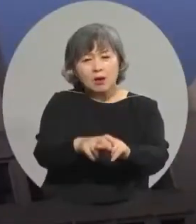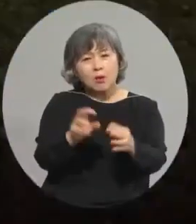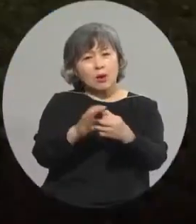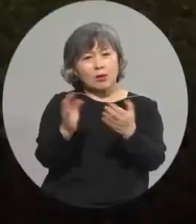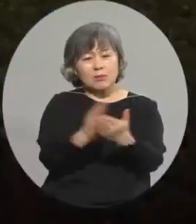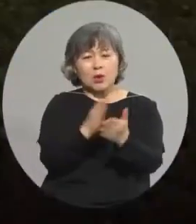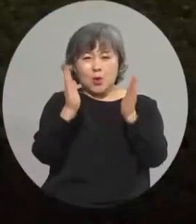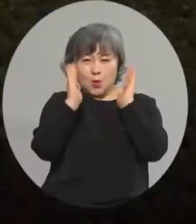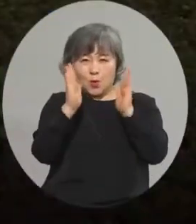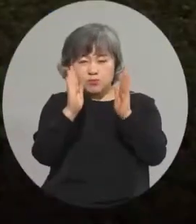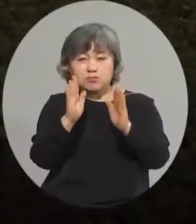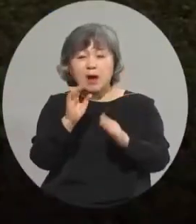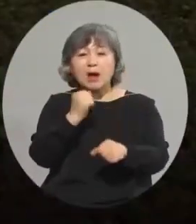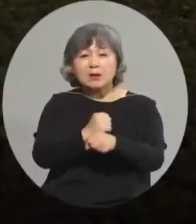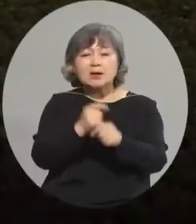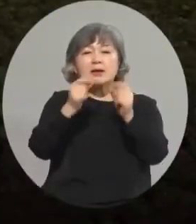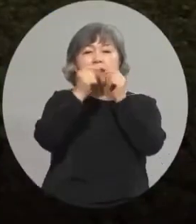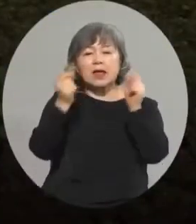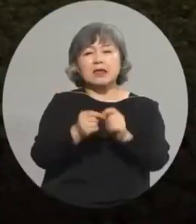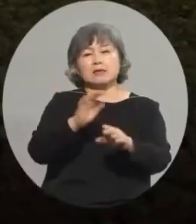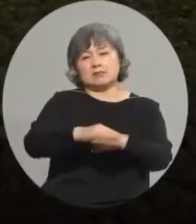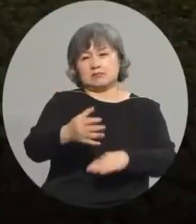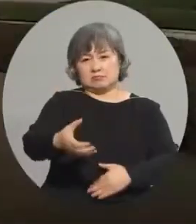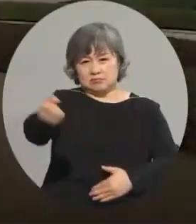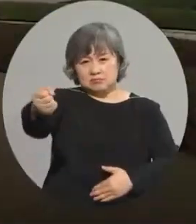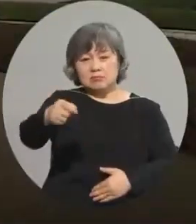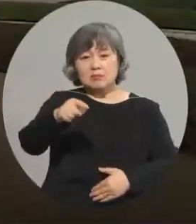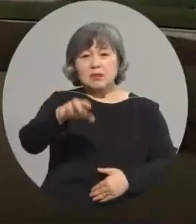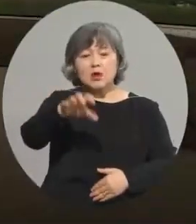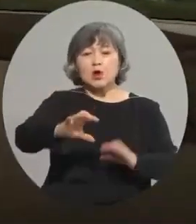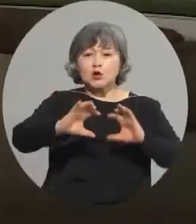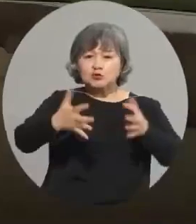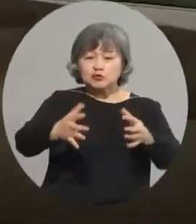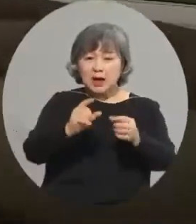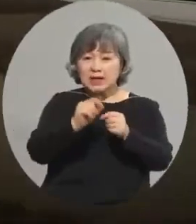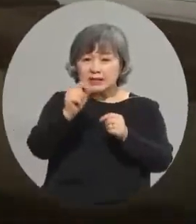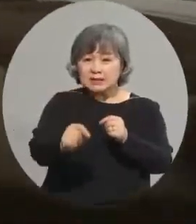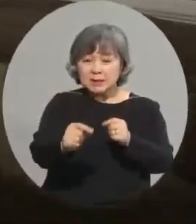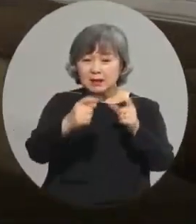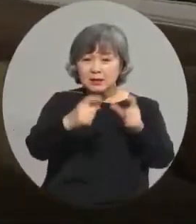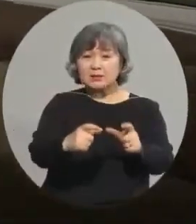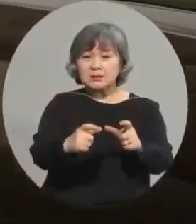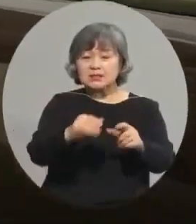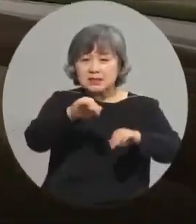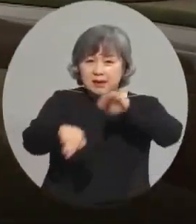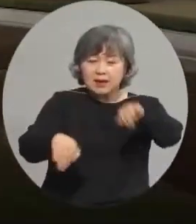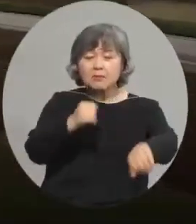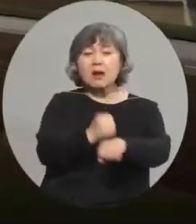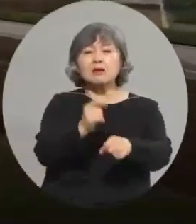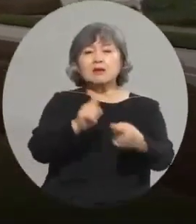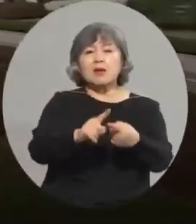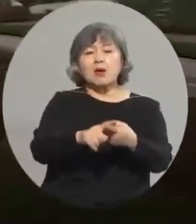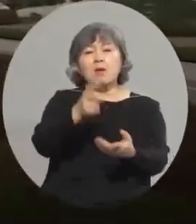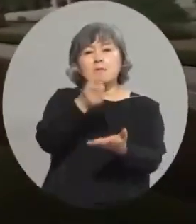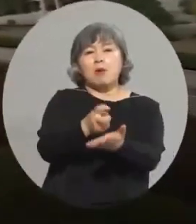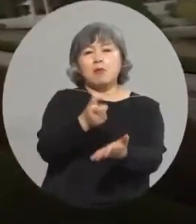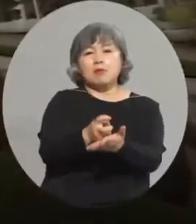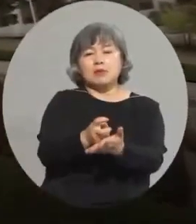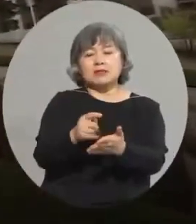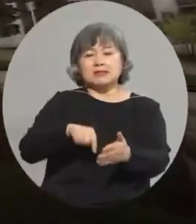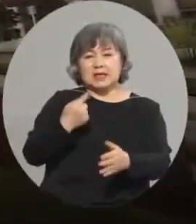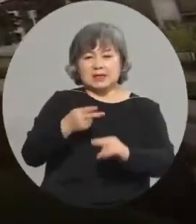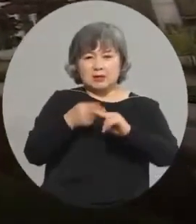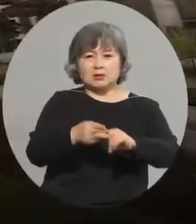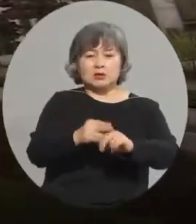학습 방법의 선택권은 데이 되게 있다며 여기에 국가나 지방자치단체가 대입하는 건 헌법이 보장하는 자기결정권을